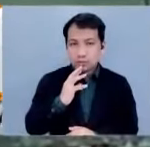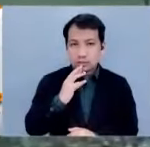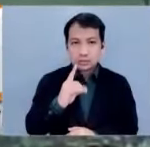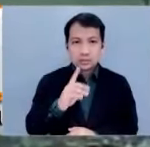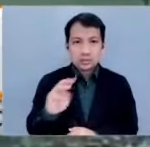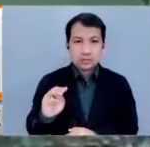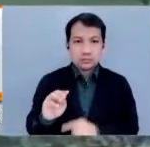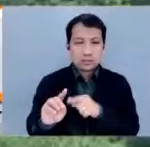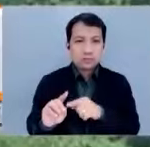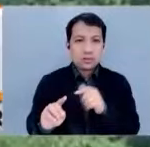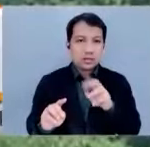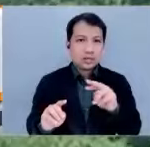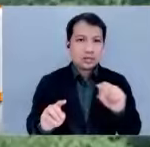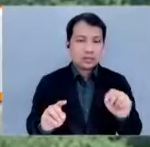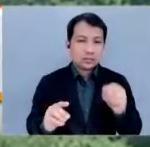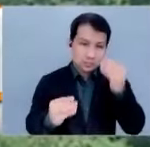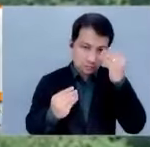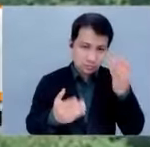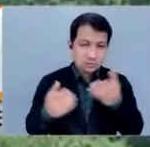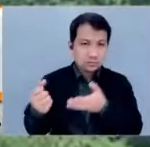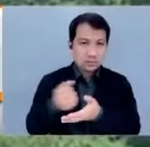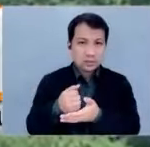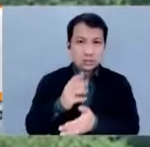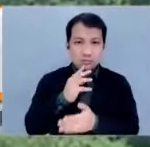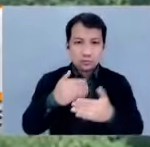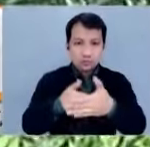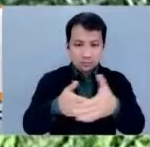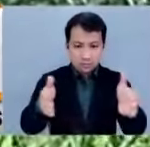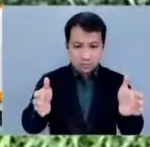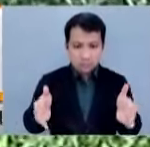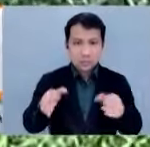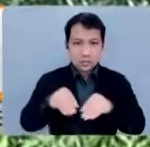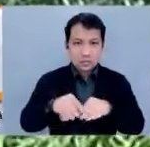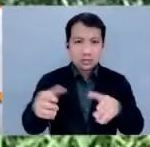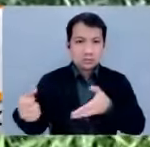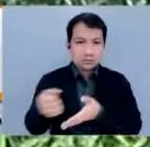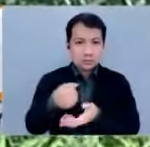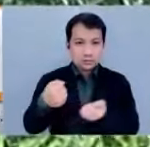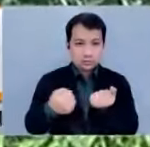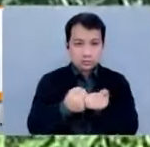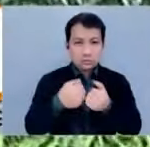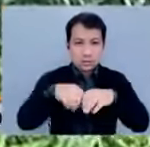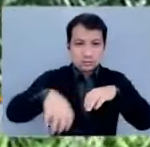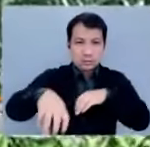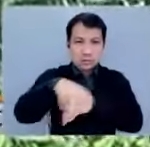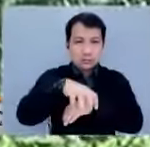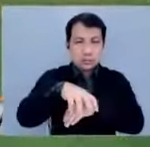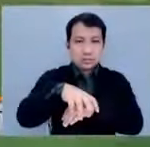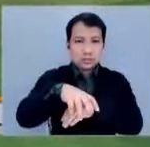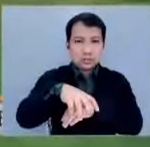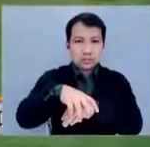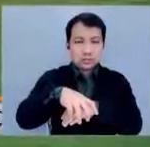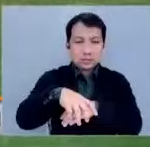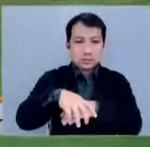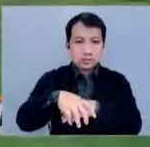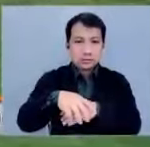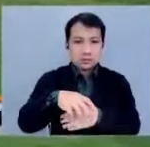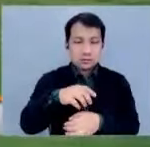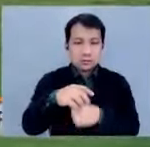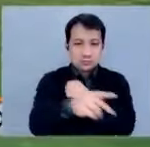Dam na pinagkukunan ng tubig ng malaking bahagi ng Metro Manila at mga kalapit probinsya. Ngayong araw, nasa